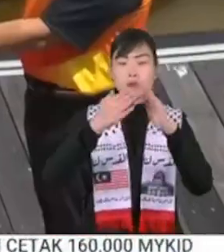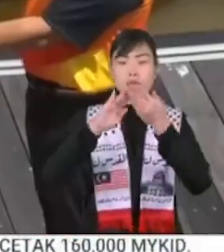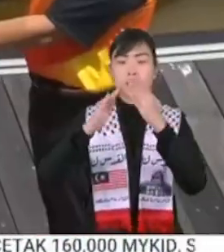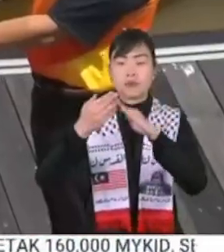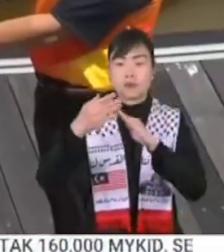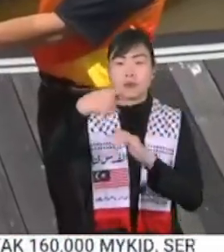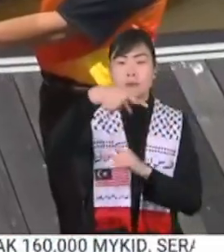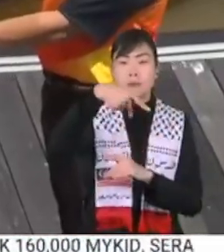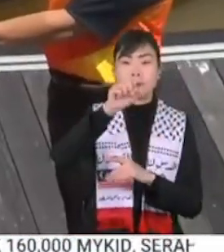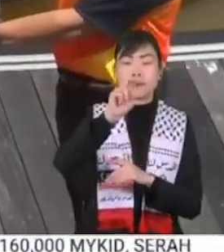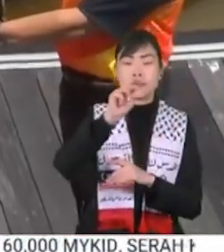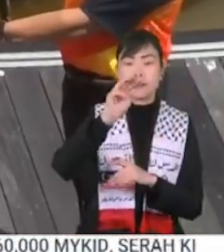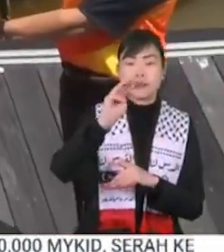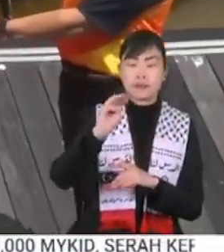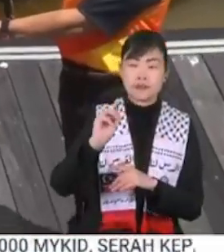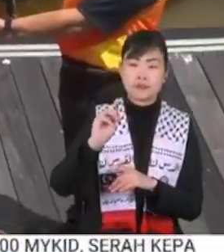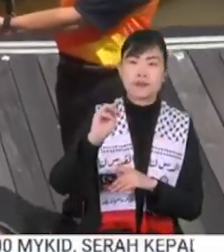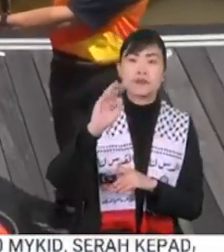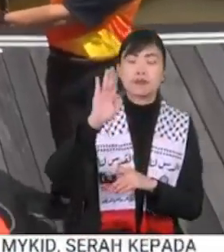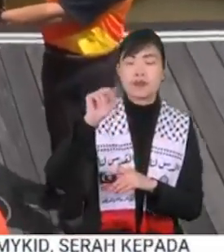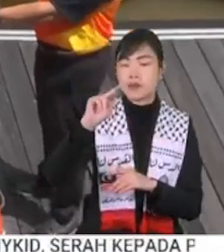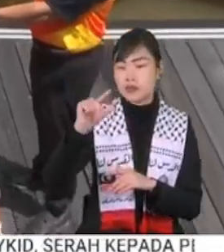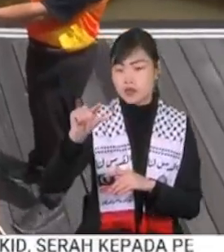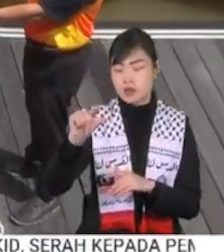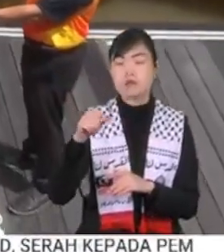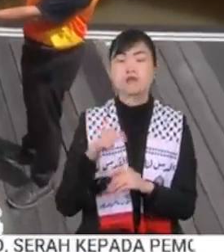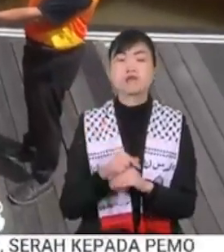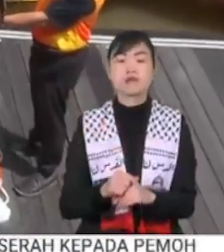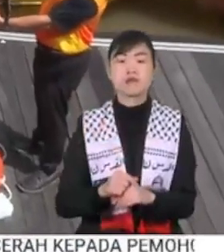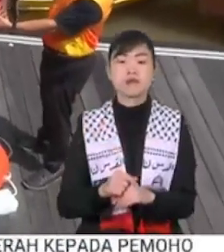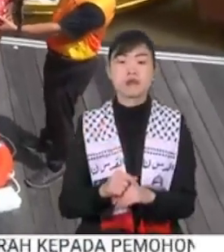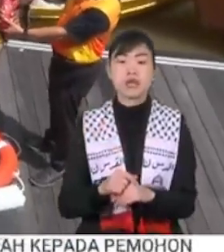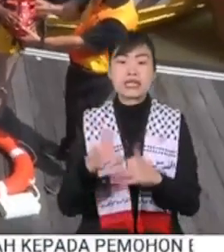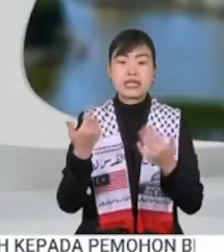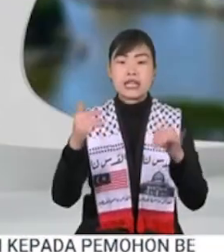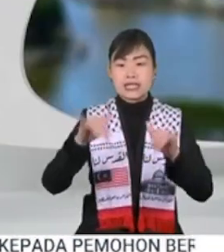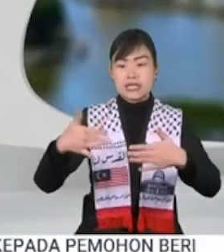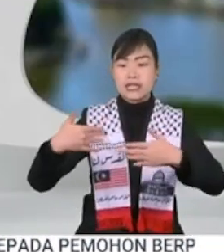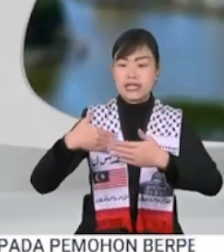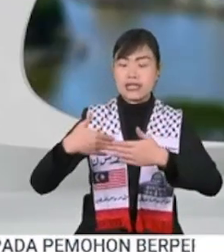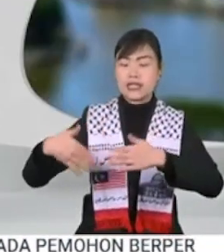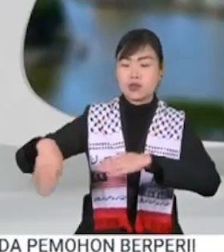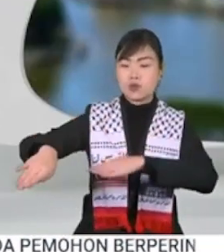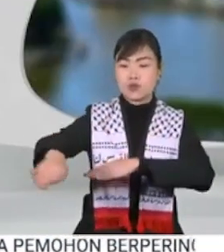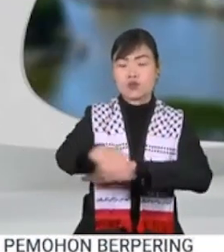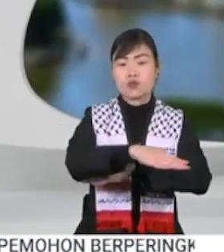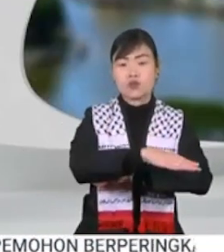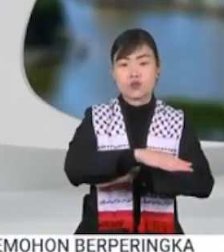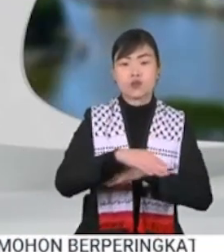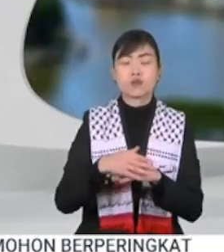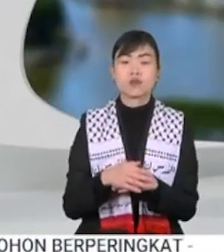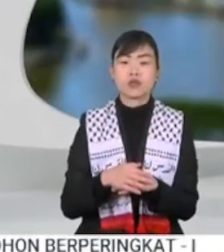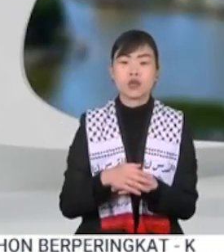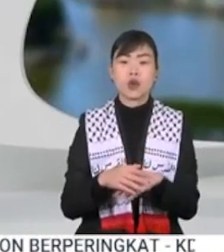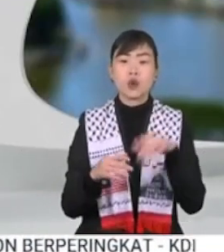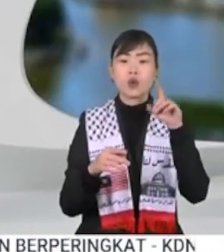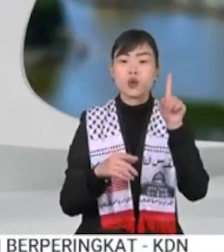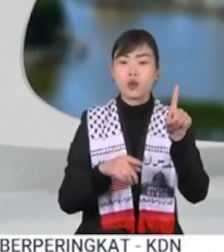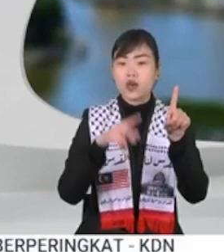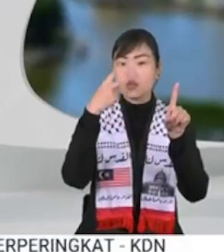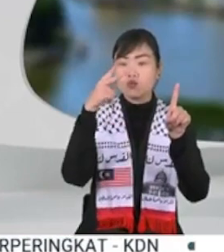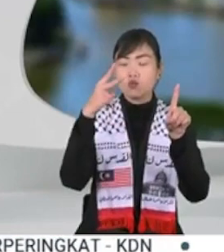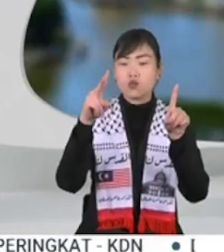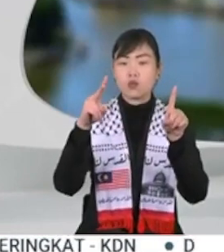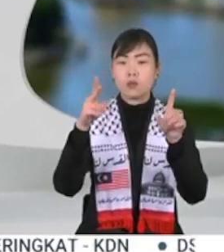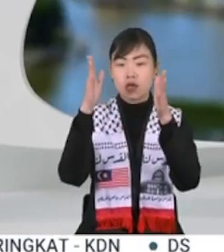40 penambang mencari rezeki di tebingan Kuching seramai 121 orang